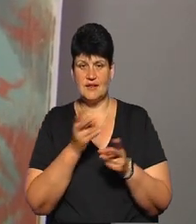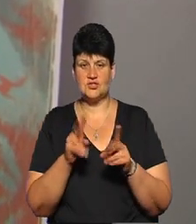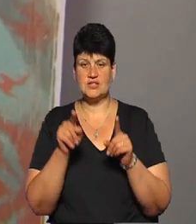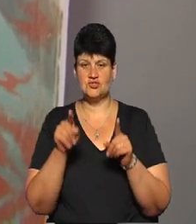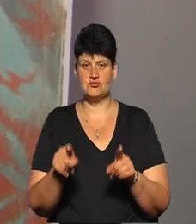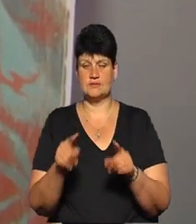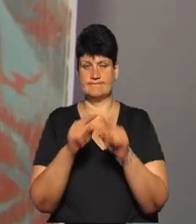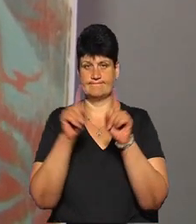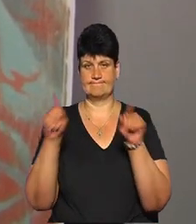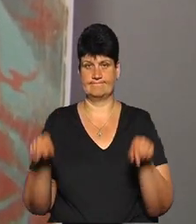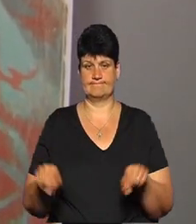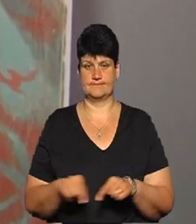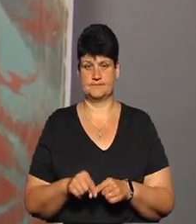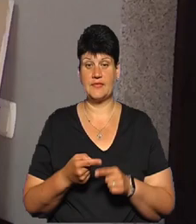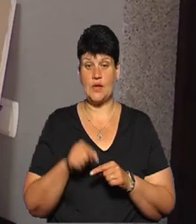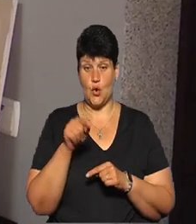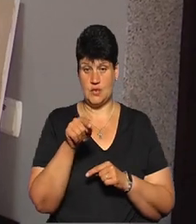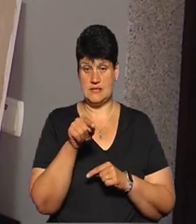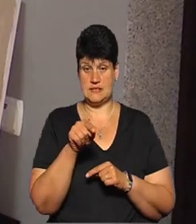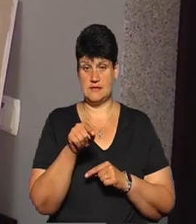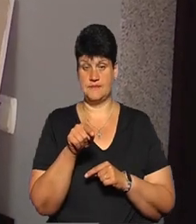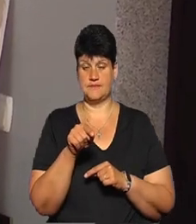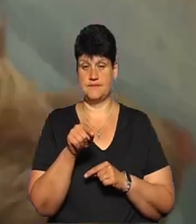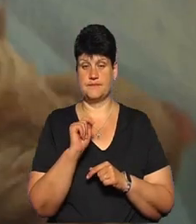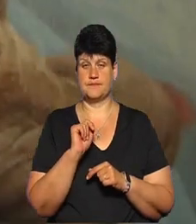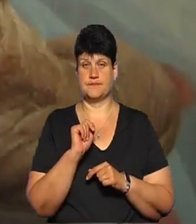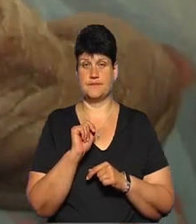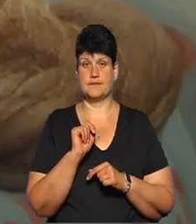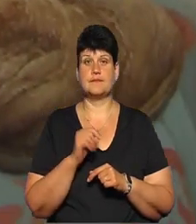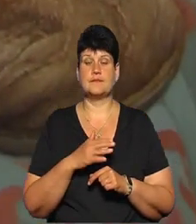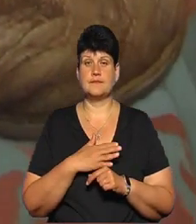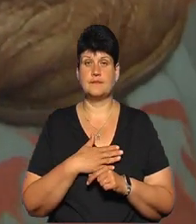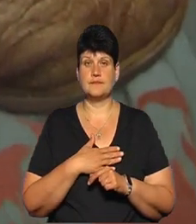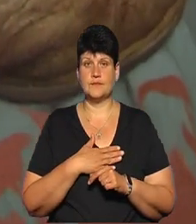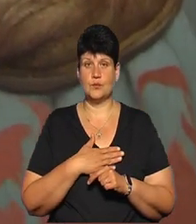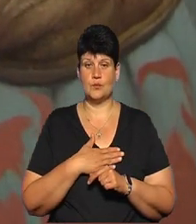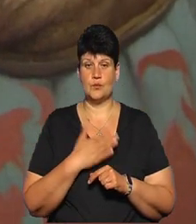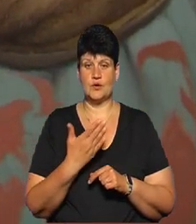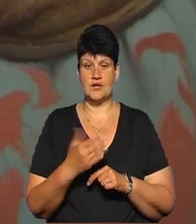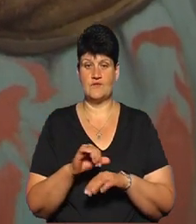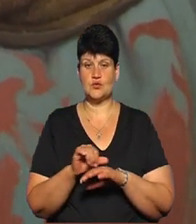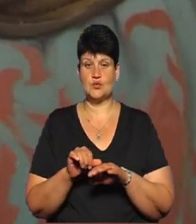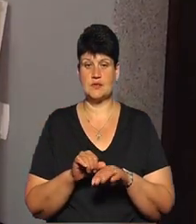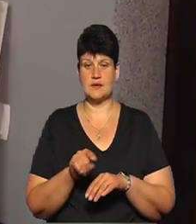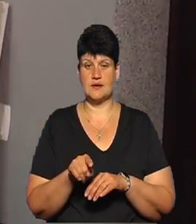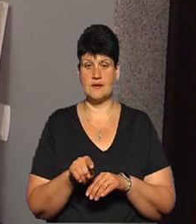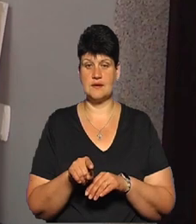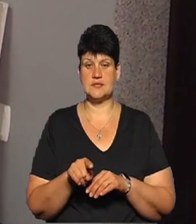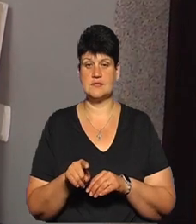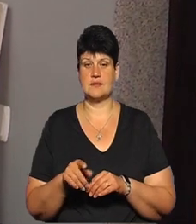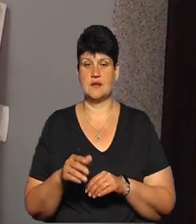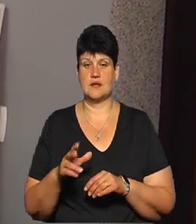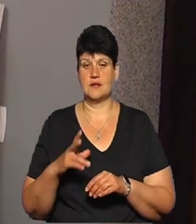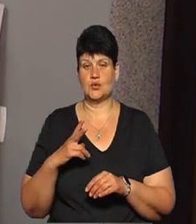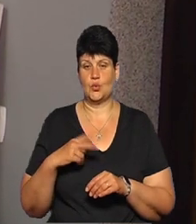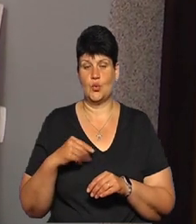у Харкові. Оце взуття – це онучки мої, це моє взуття, а це прадід, а